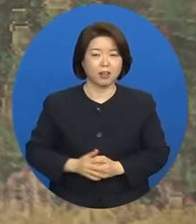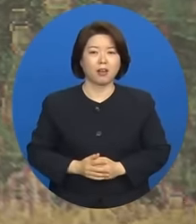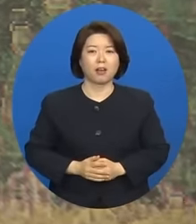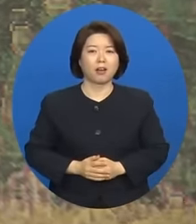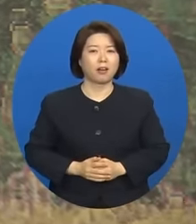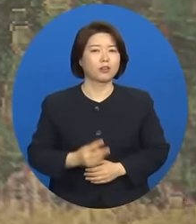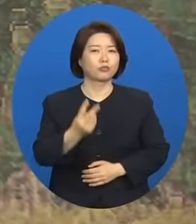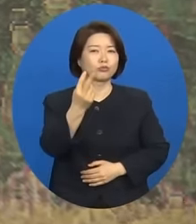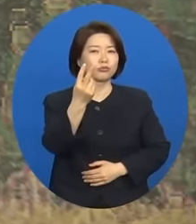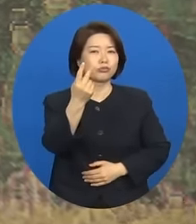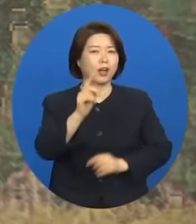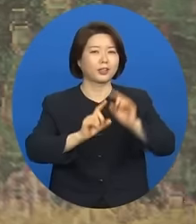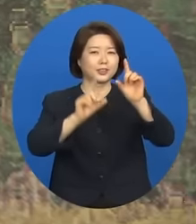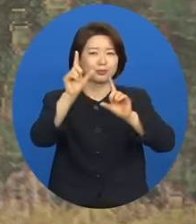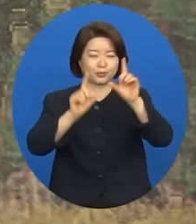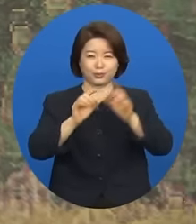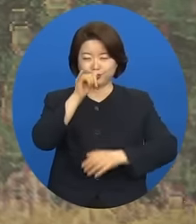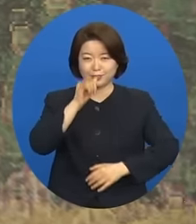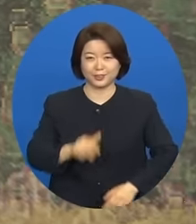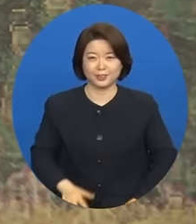모습이 또 여기 드러나요. 자,